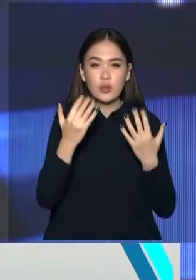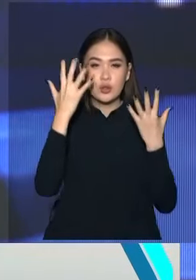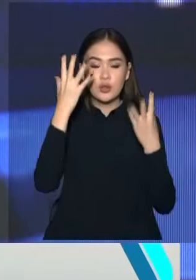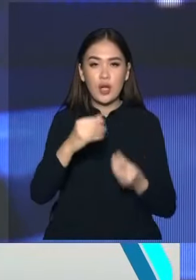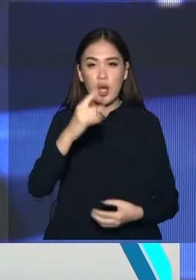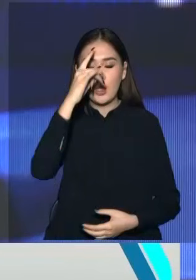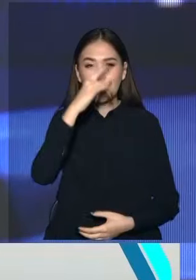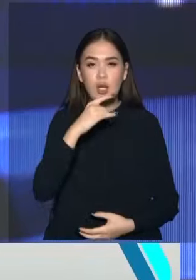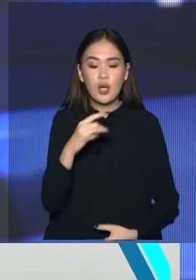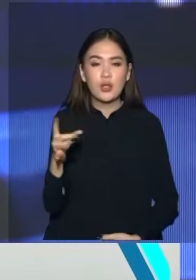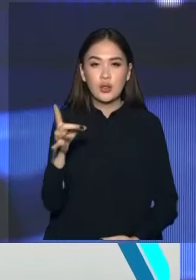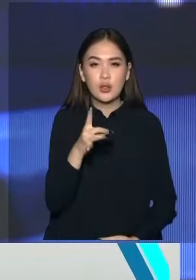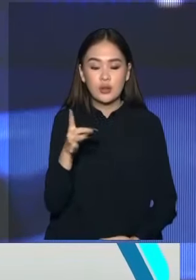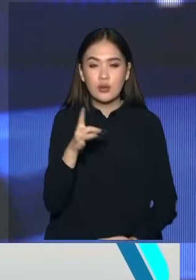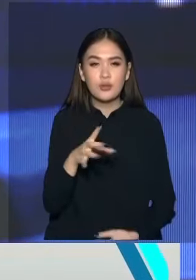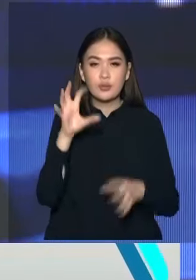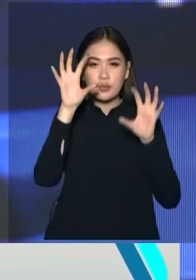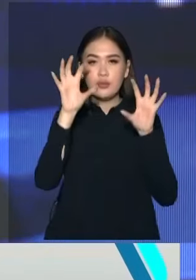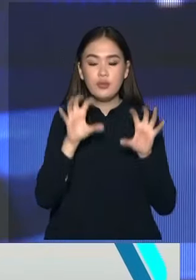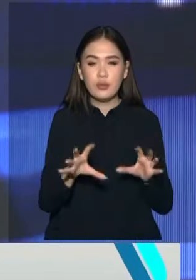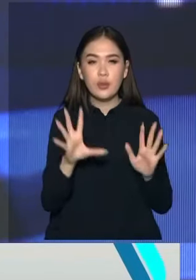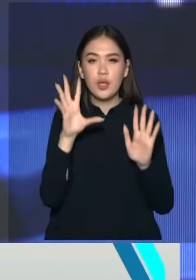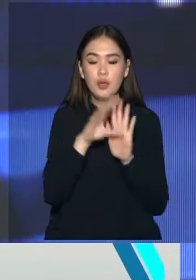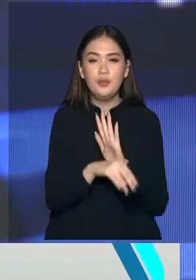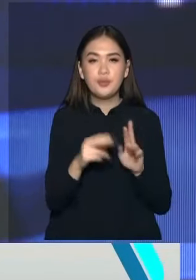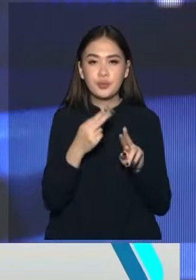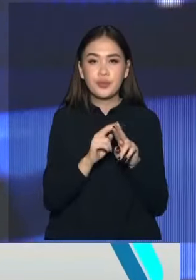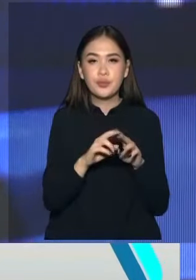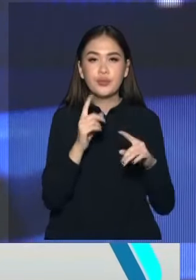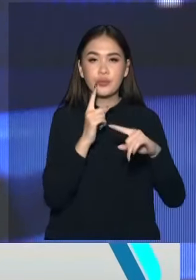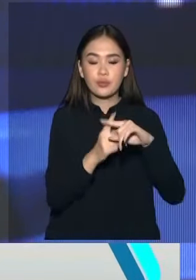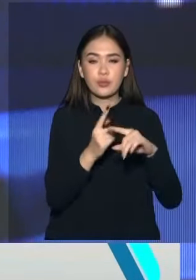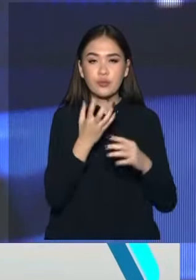Қазақстан Республикасы сол заңнамасы аясында және де осы